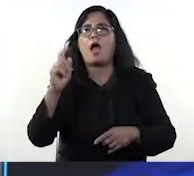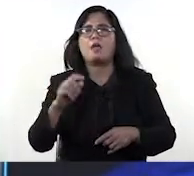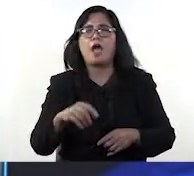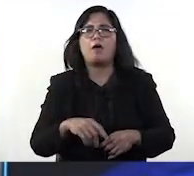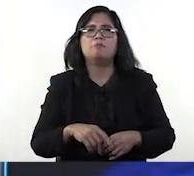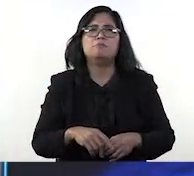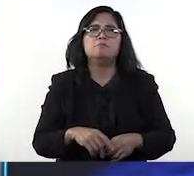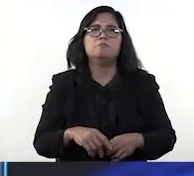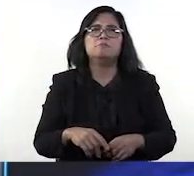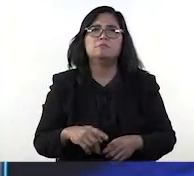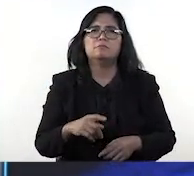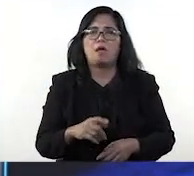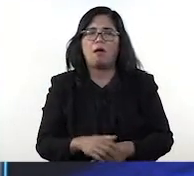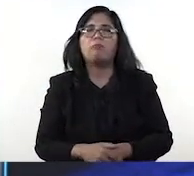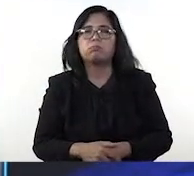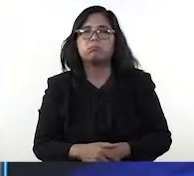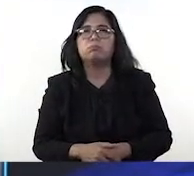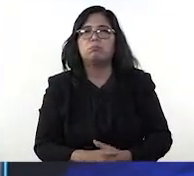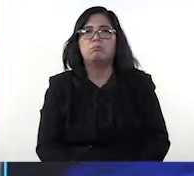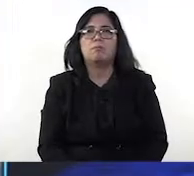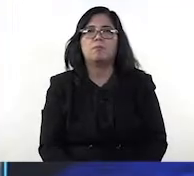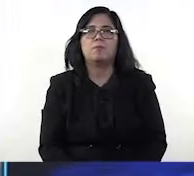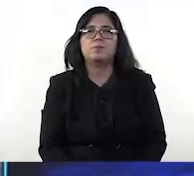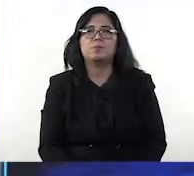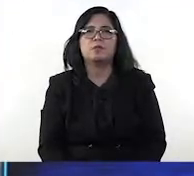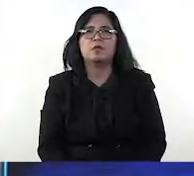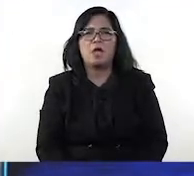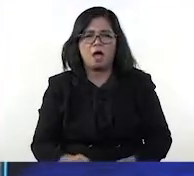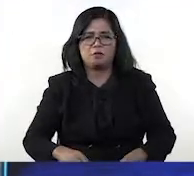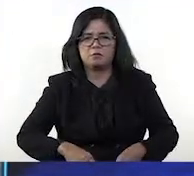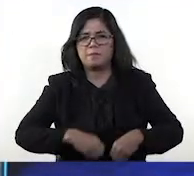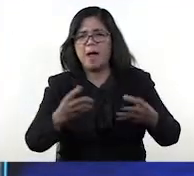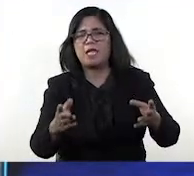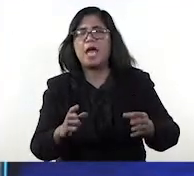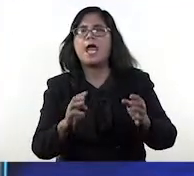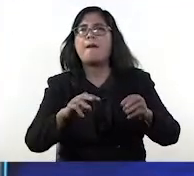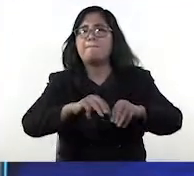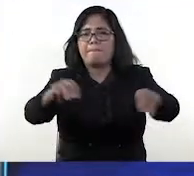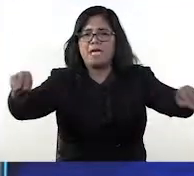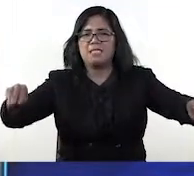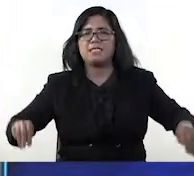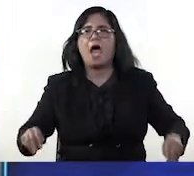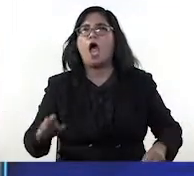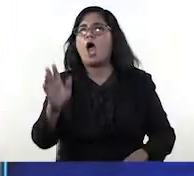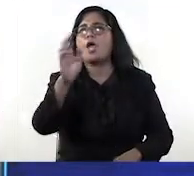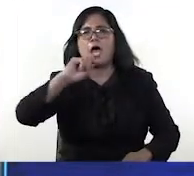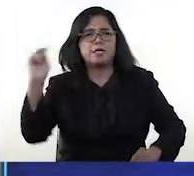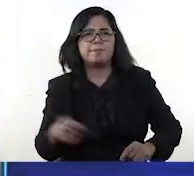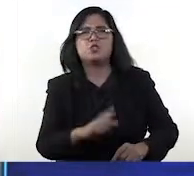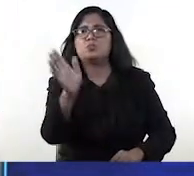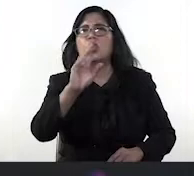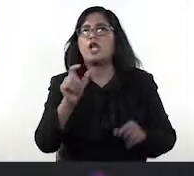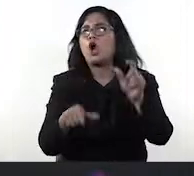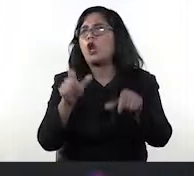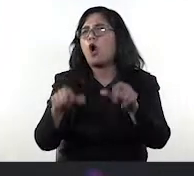membalik balikan meja penukar uang ingat loh Hai yang dia balik balikan mejanya yang dia pecut apa bukan